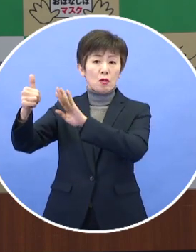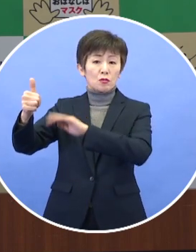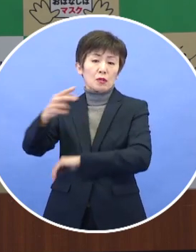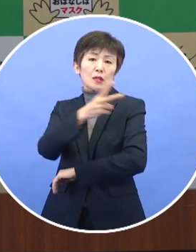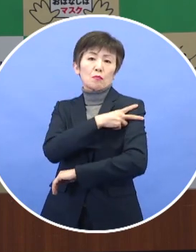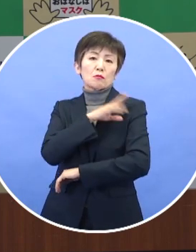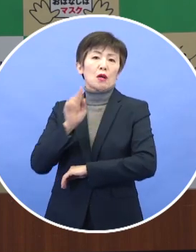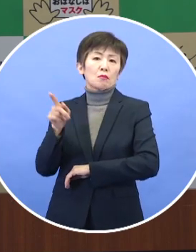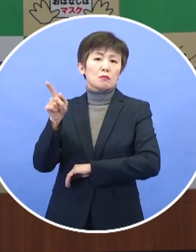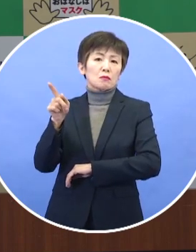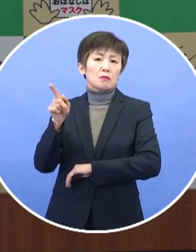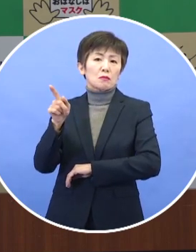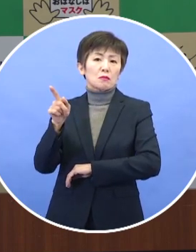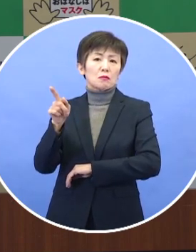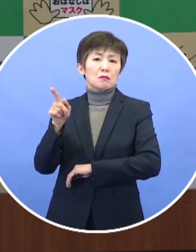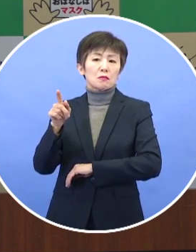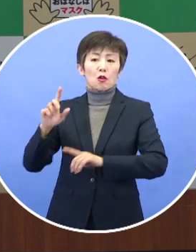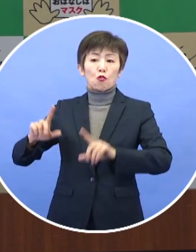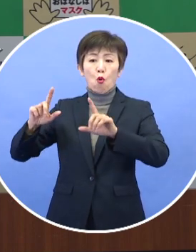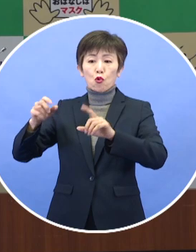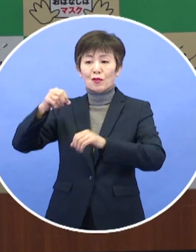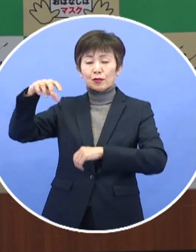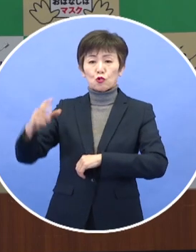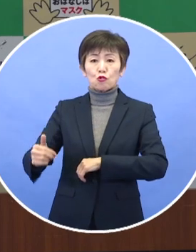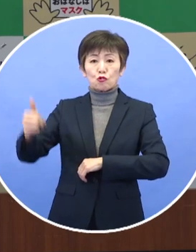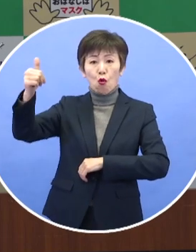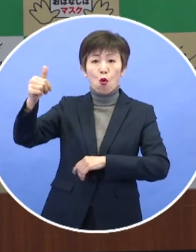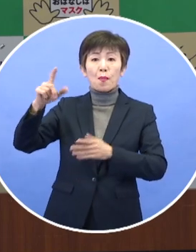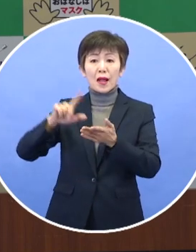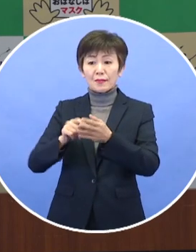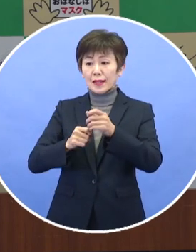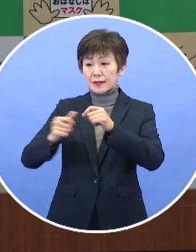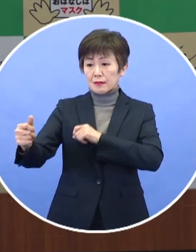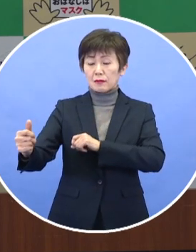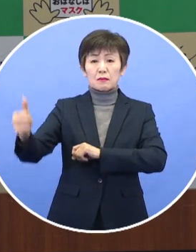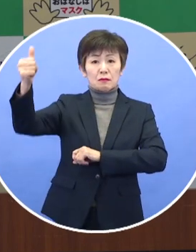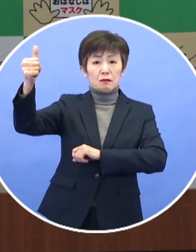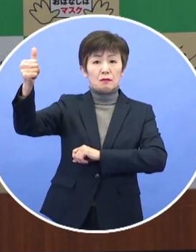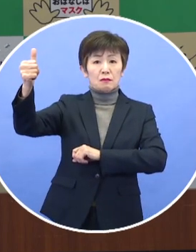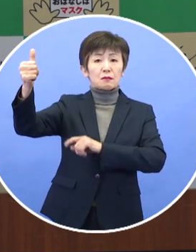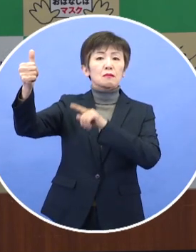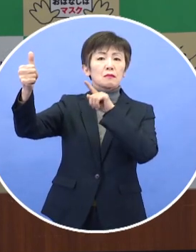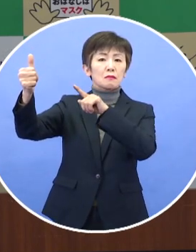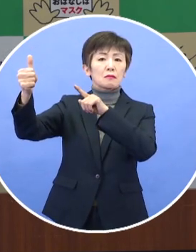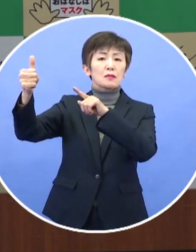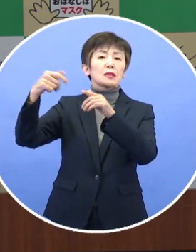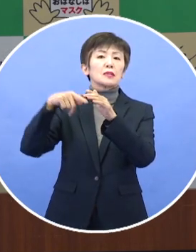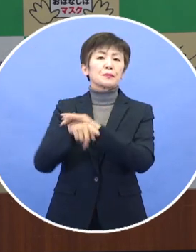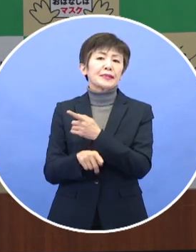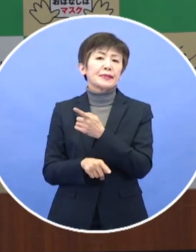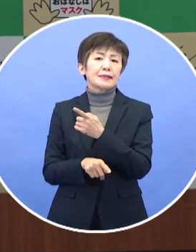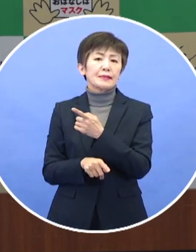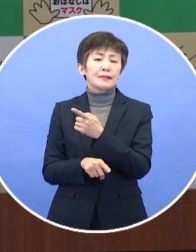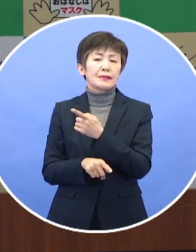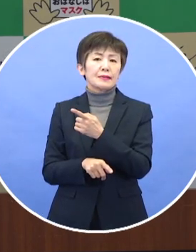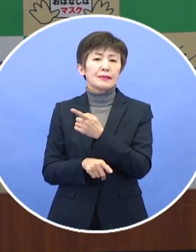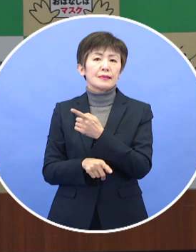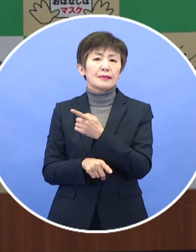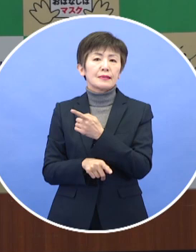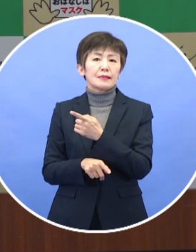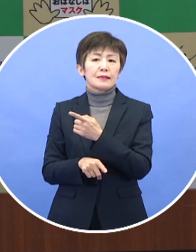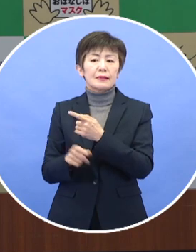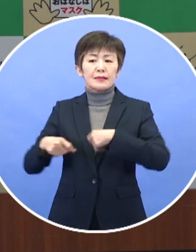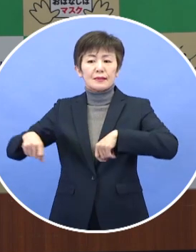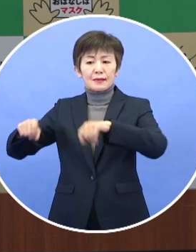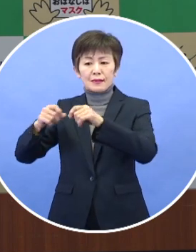ども、大きく言うと東京事務所長は要は出先機関の長ということでございましたが、要は首都圏